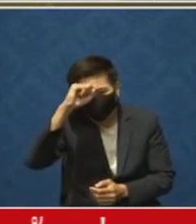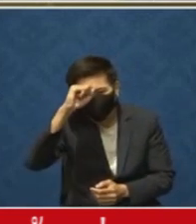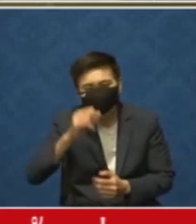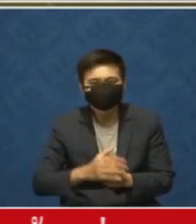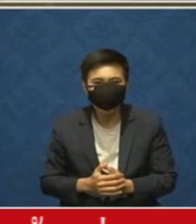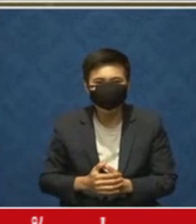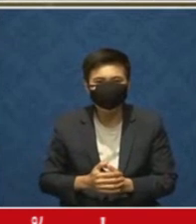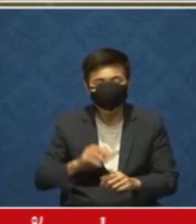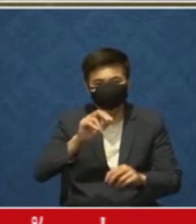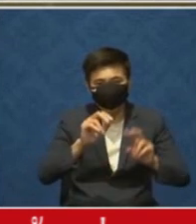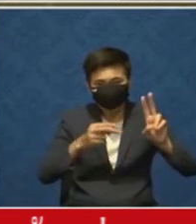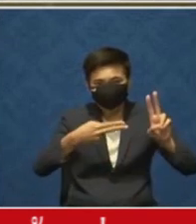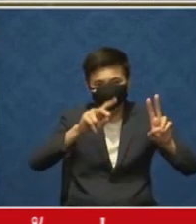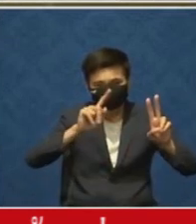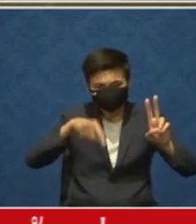งสิ้นแล้วนะครับ